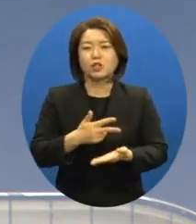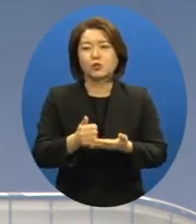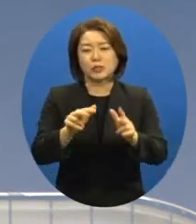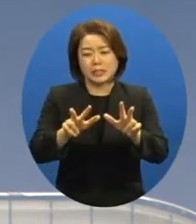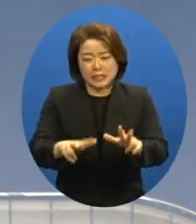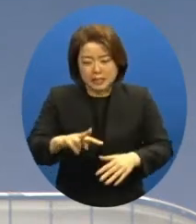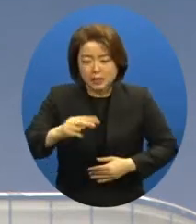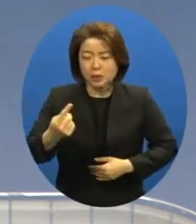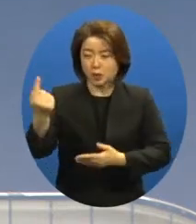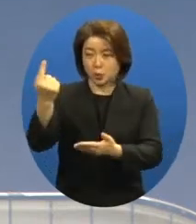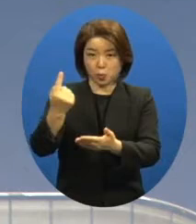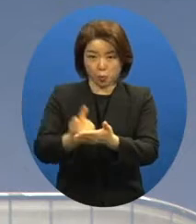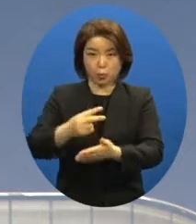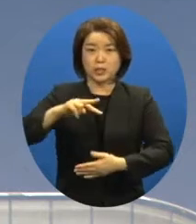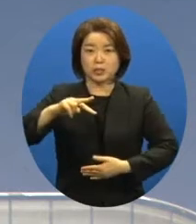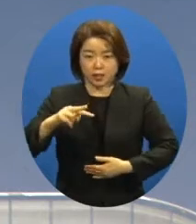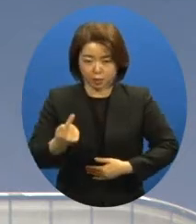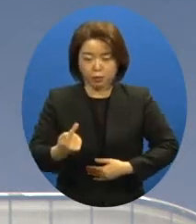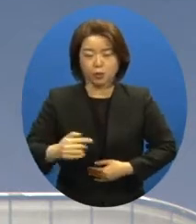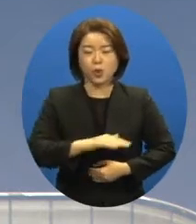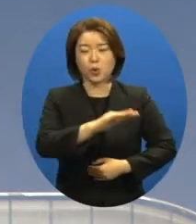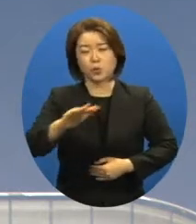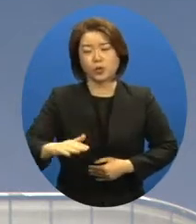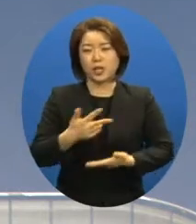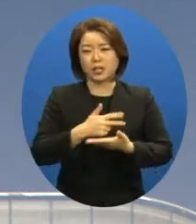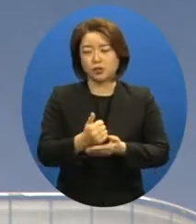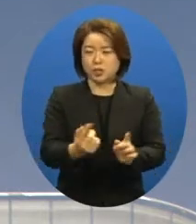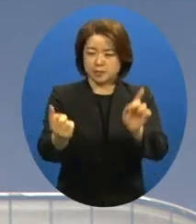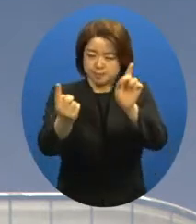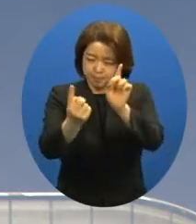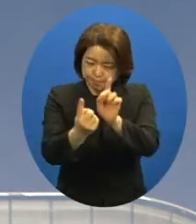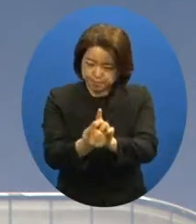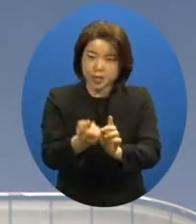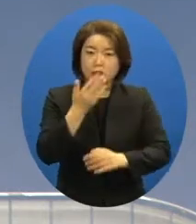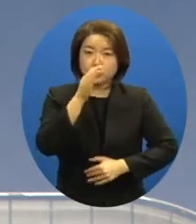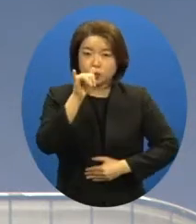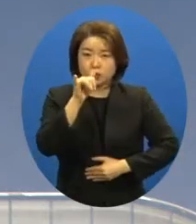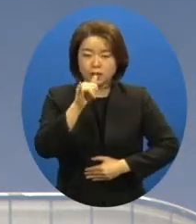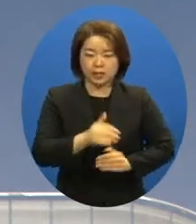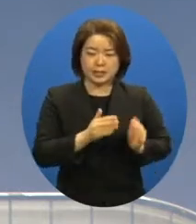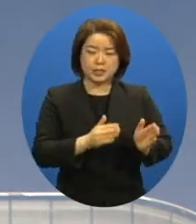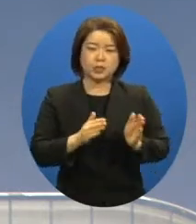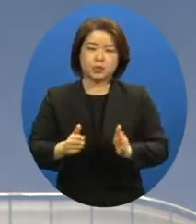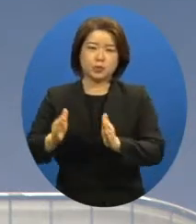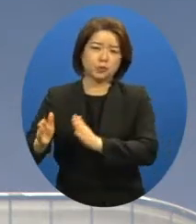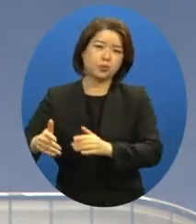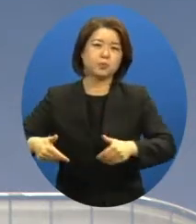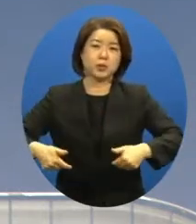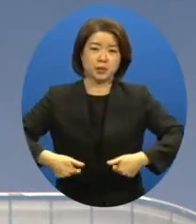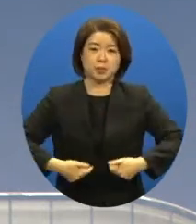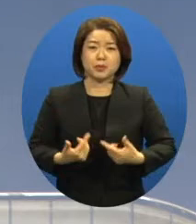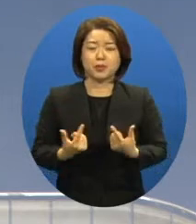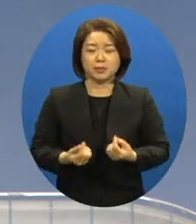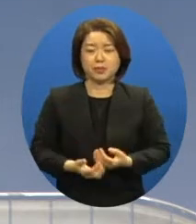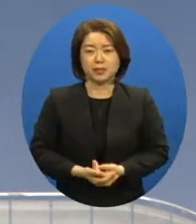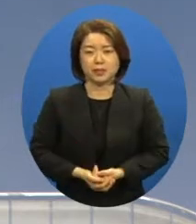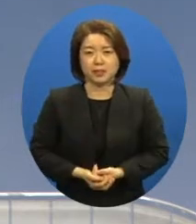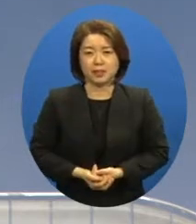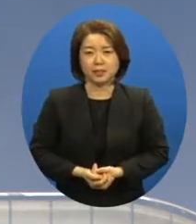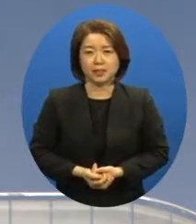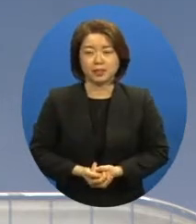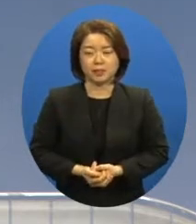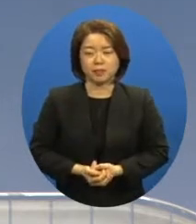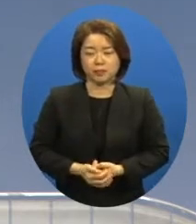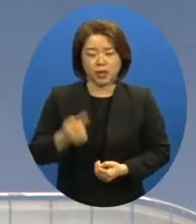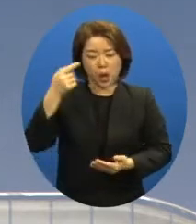지금이라도 오실지라도 우리가 주님을 맞이할 수 있도록 준비되어져야 한다는 것,